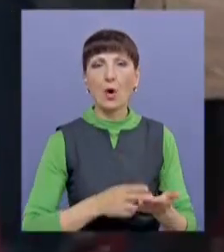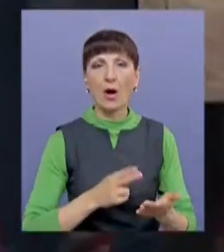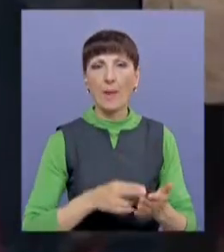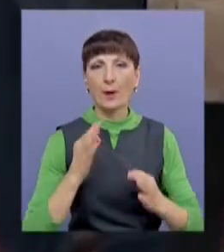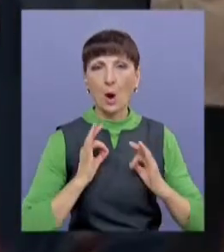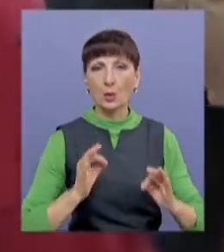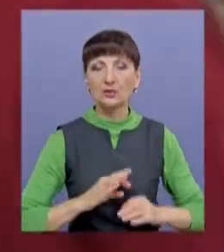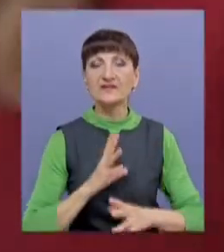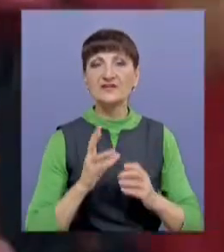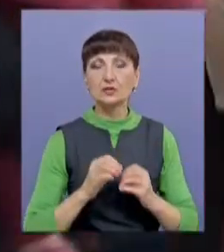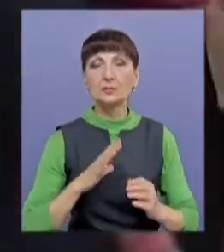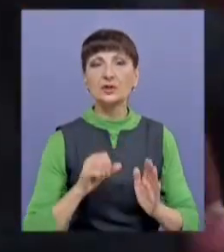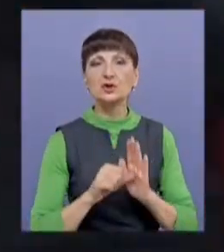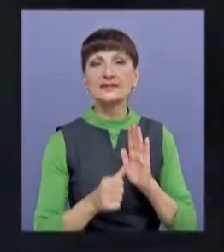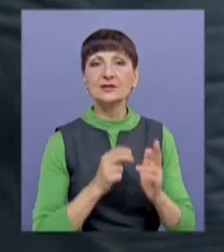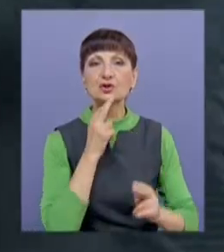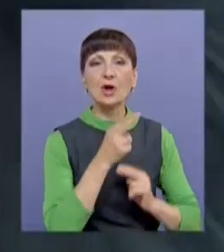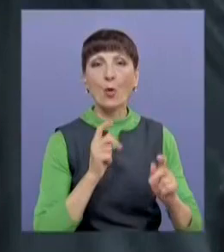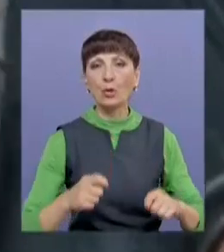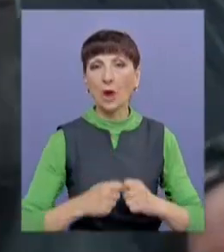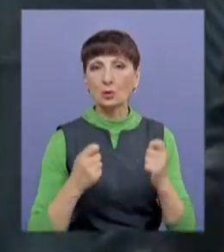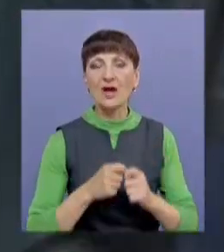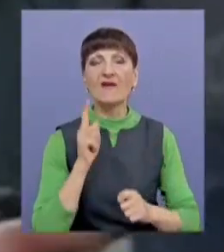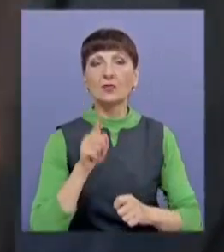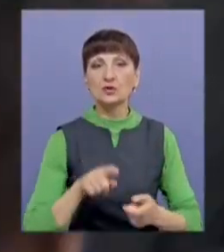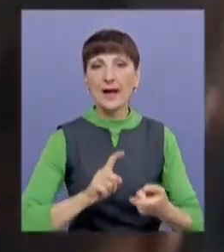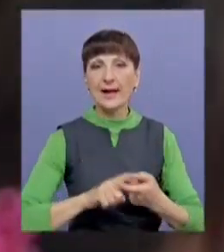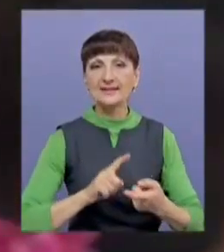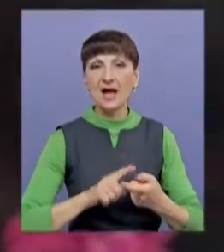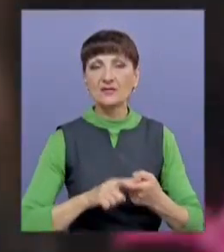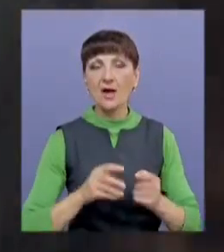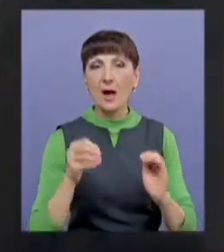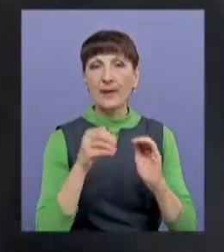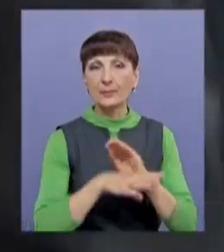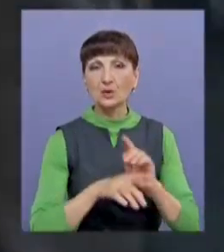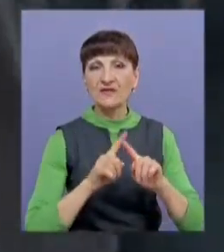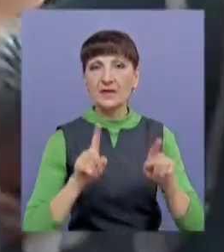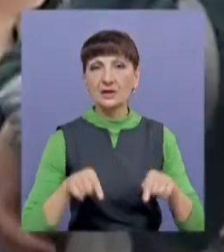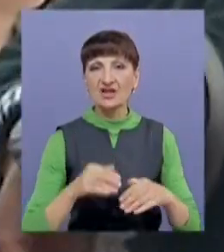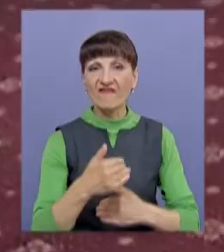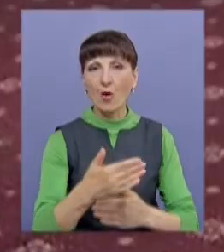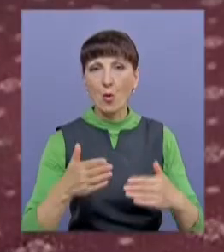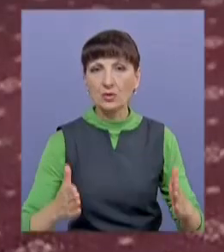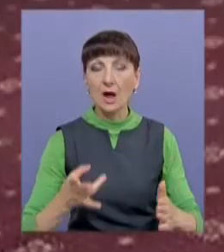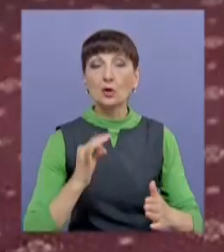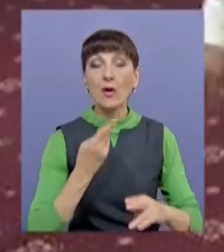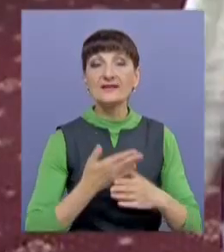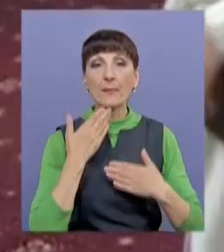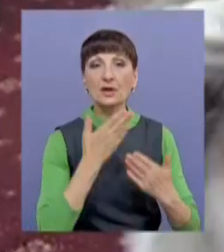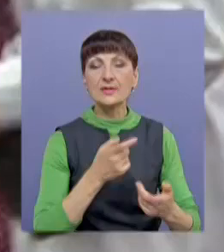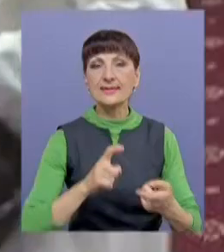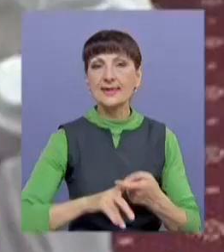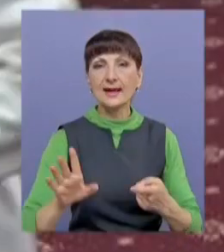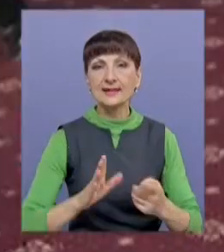Всего же в ЦИК поступило 16 жалоб о нарушениях, в том числе касающихся подброса бюллетеней в урны. Однако эти обращения не